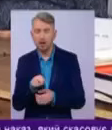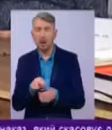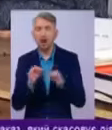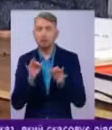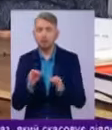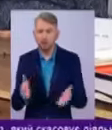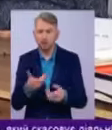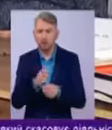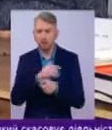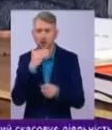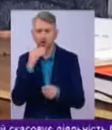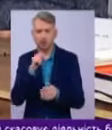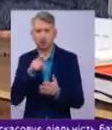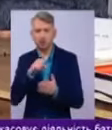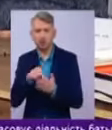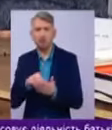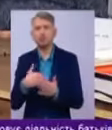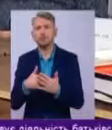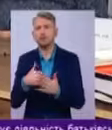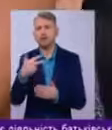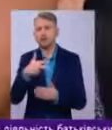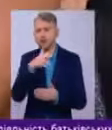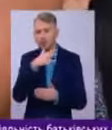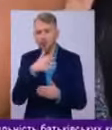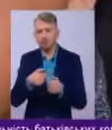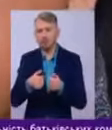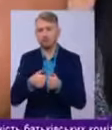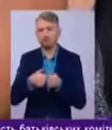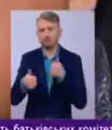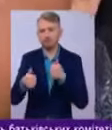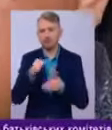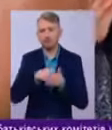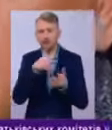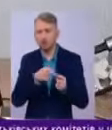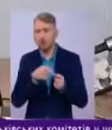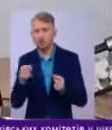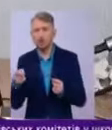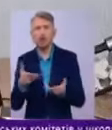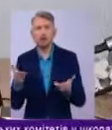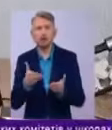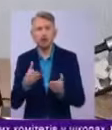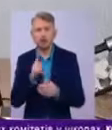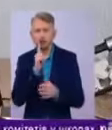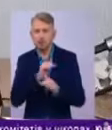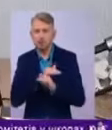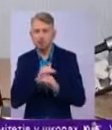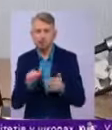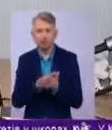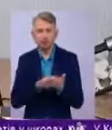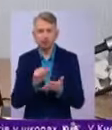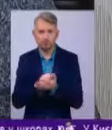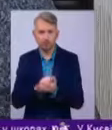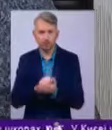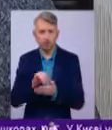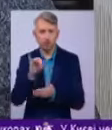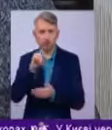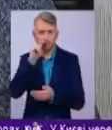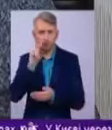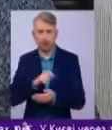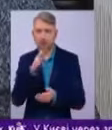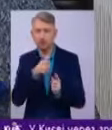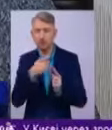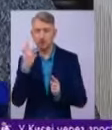питань. Якихось три десятиліття віддаляють нас від доби, яка замовчувала і кардинально спотворювала історію України. За часів, коли